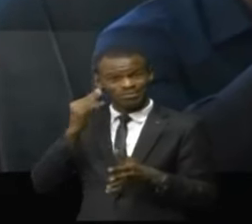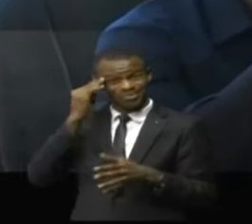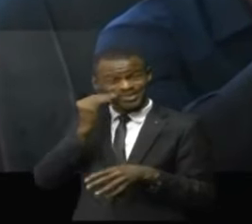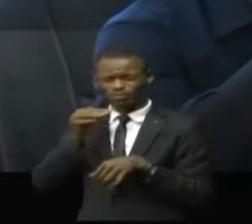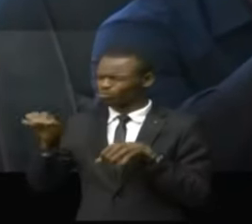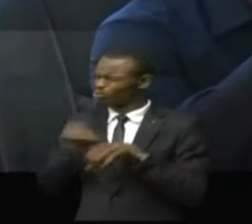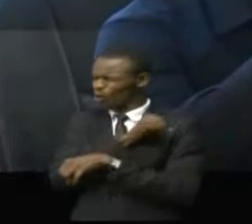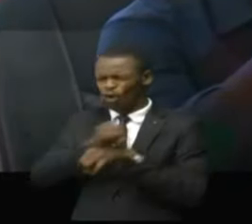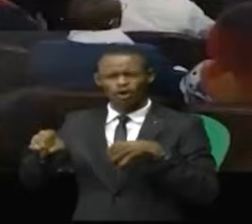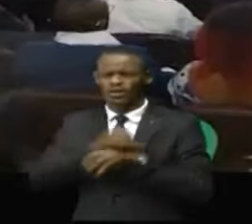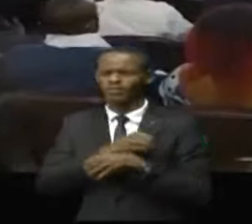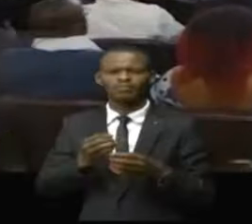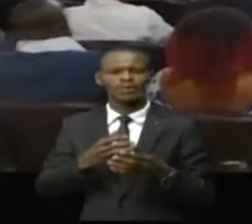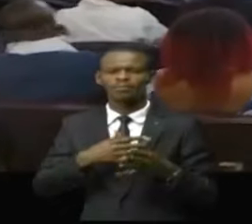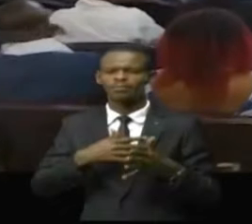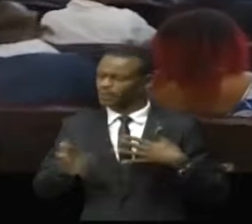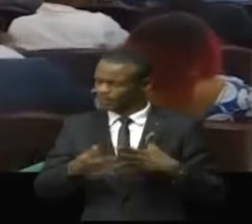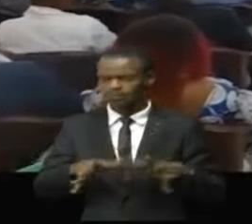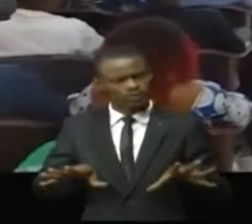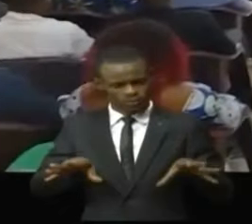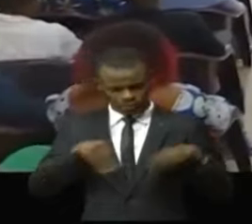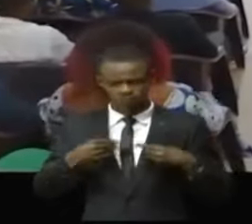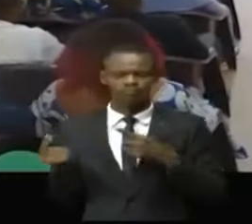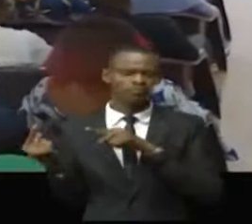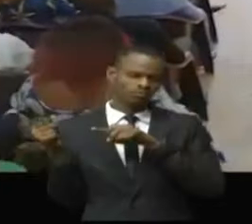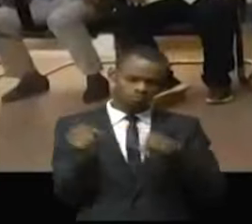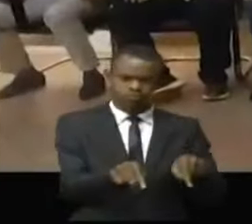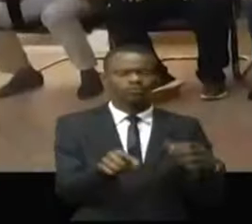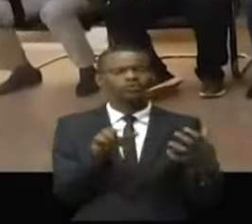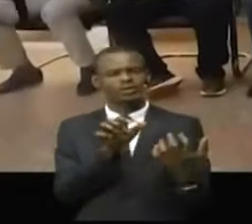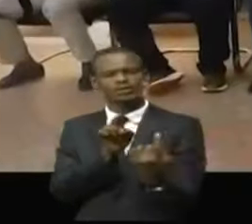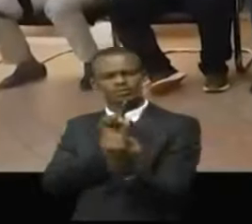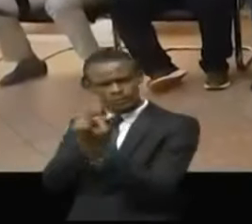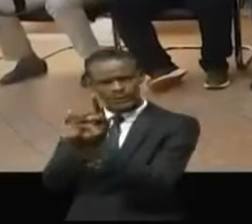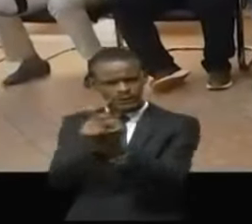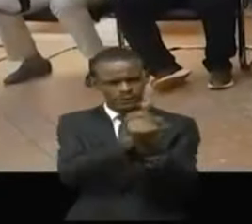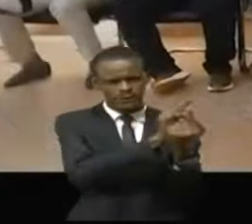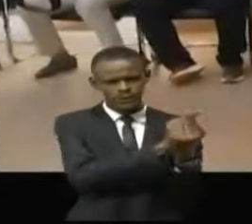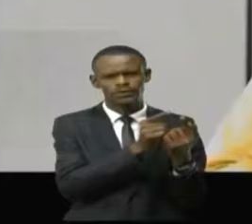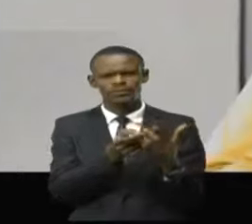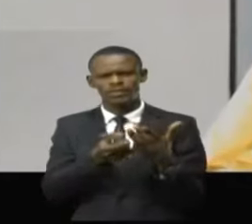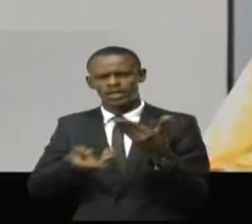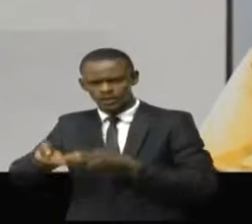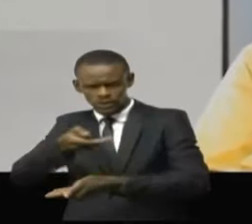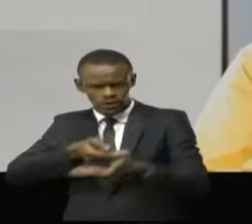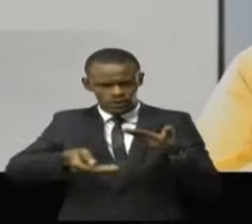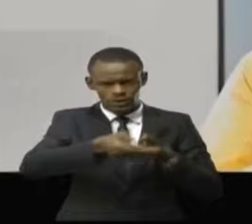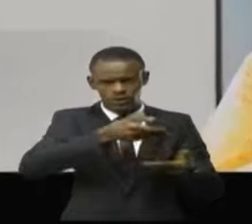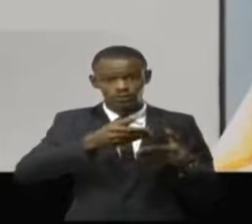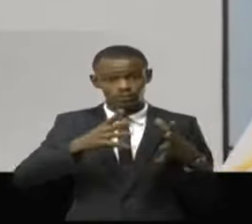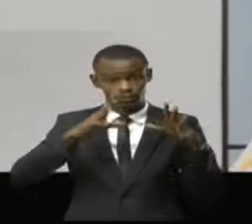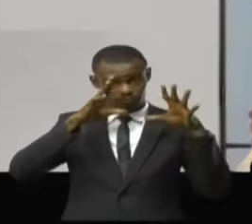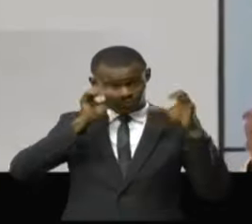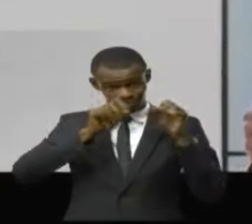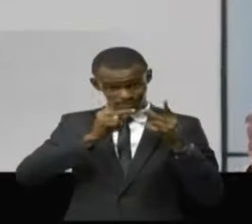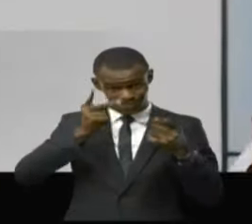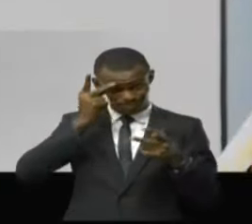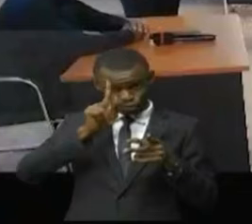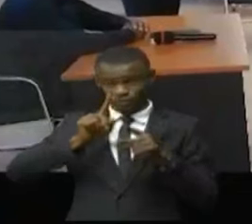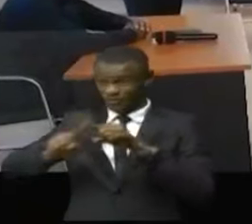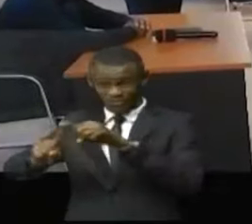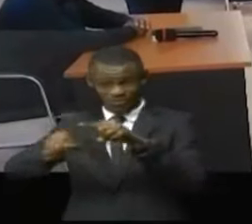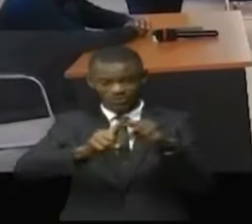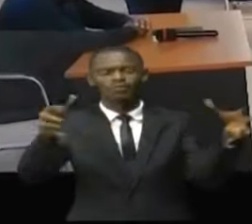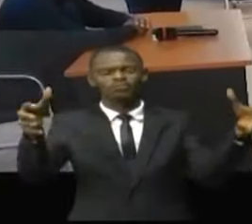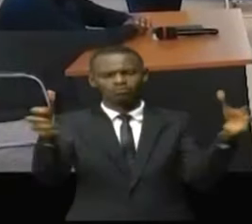de boucler son séjour par cette rencontre au sommet avec les présidents de tous ses partis basés dans le Outouélé. C'est le gouverneur